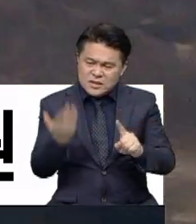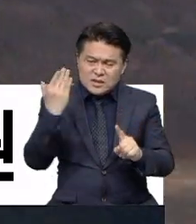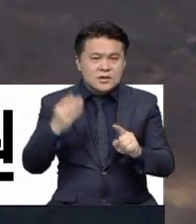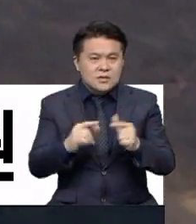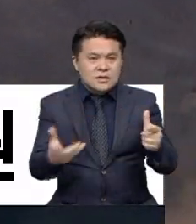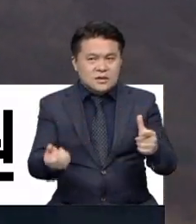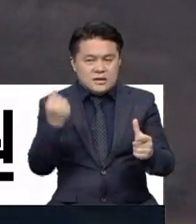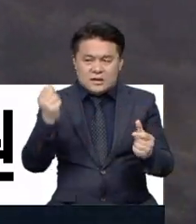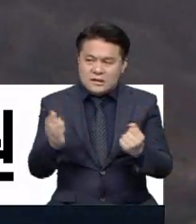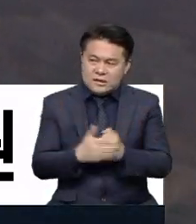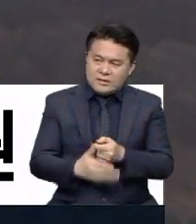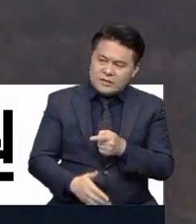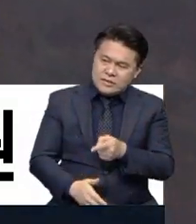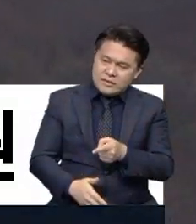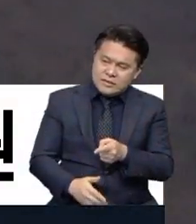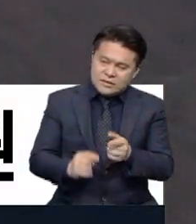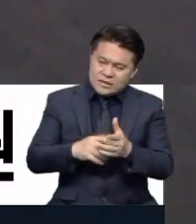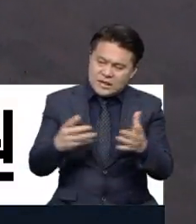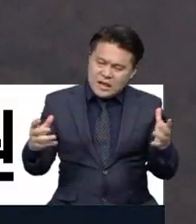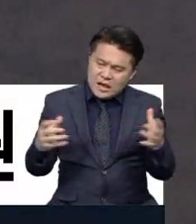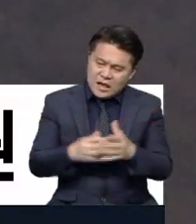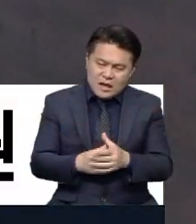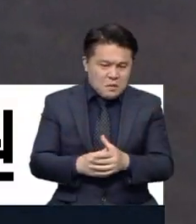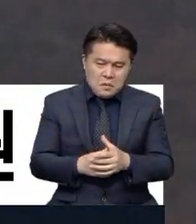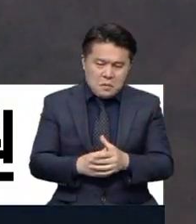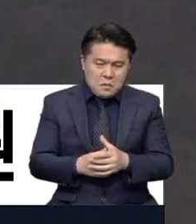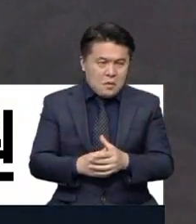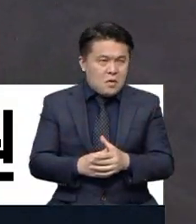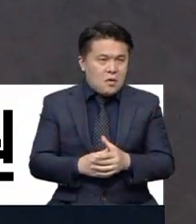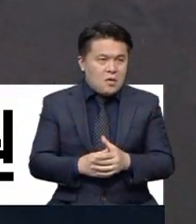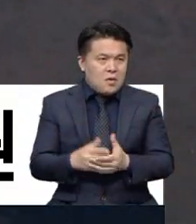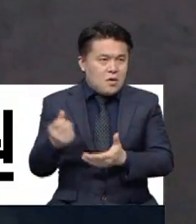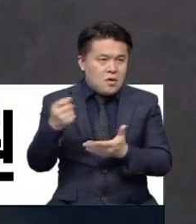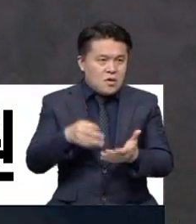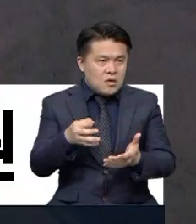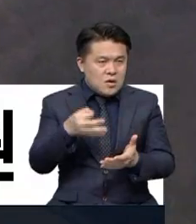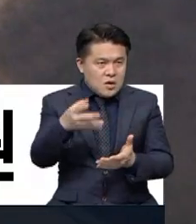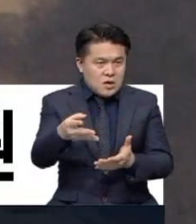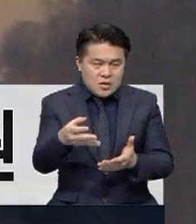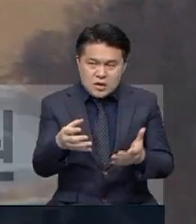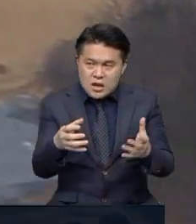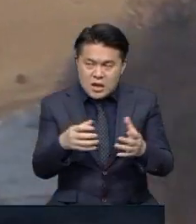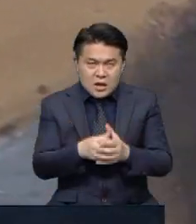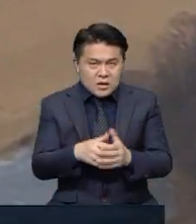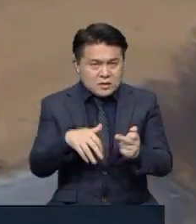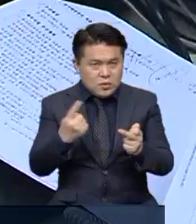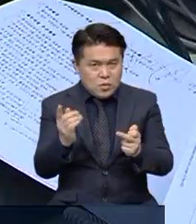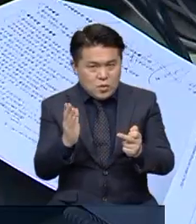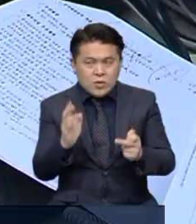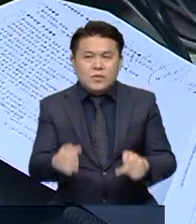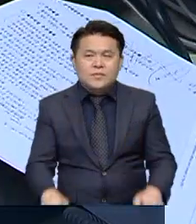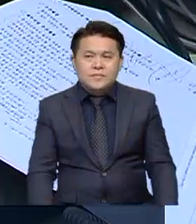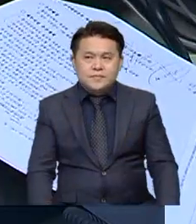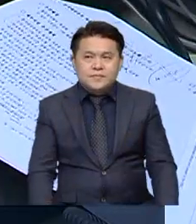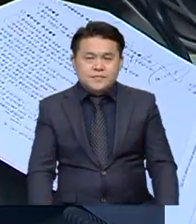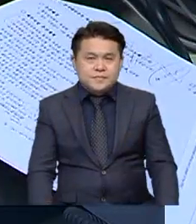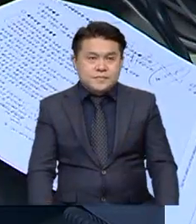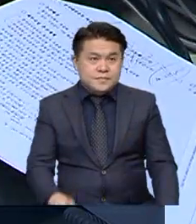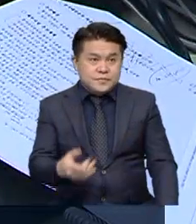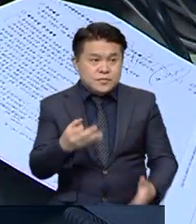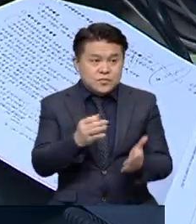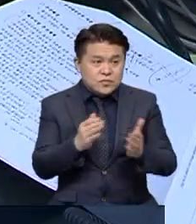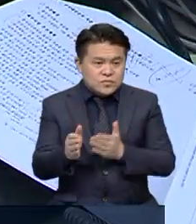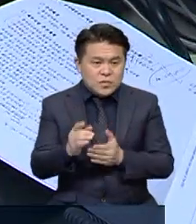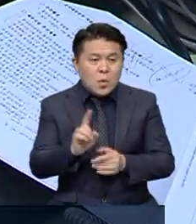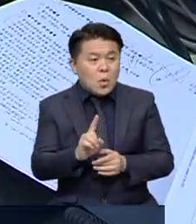부동산도 보유하고 있어 이 세금까지 합하면 상속세는 12조 원 정도가 될 걸로 보입니다. 상속세 재원